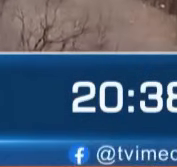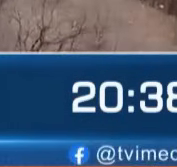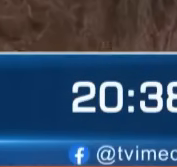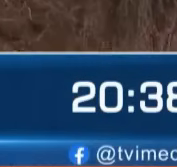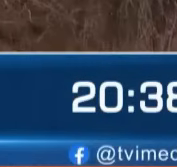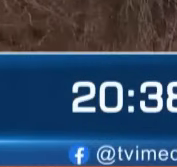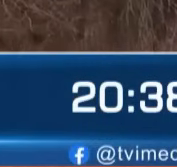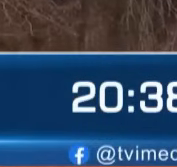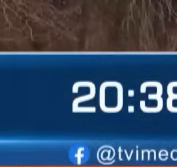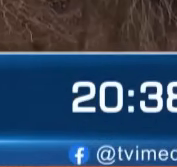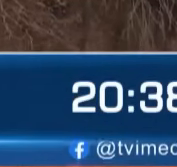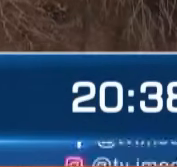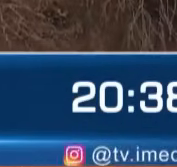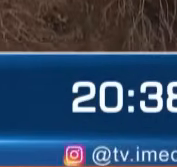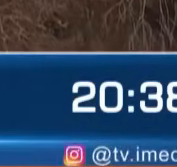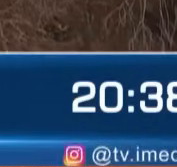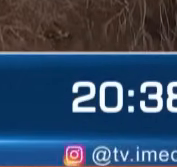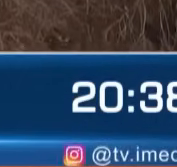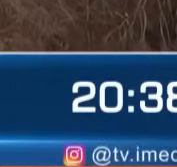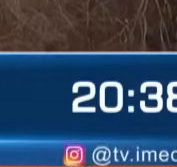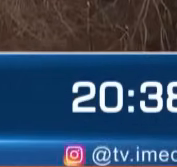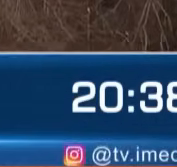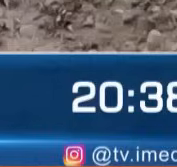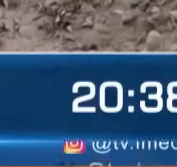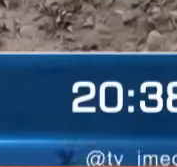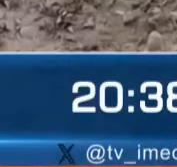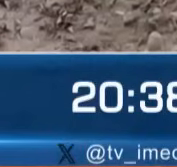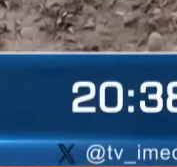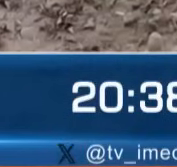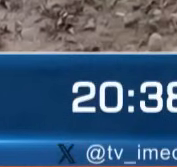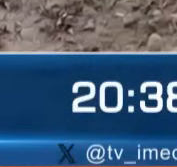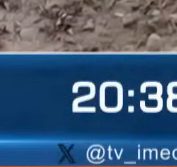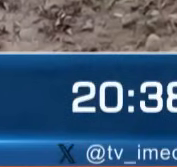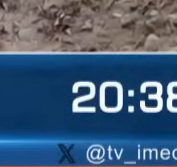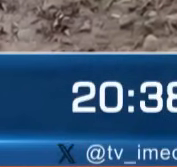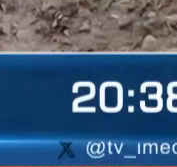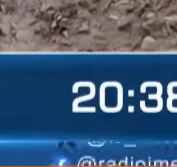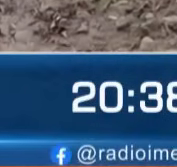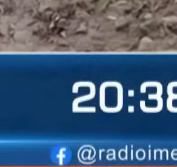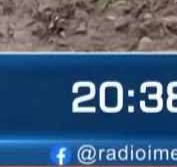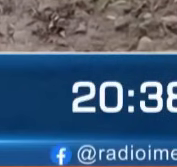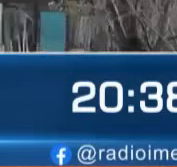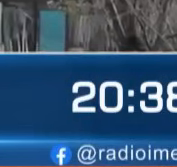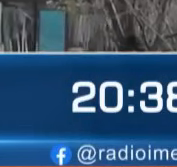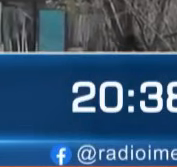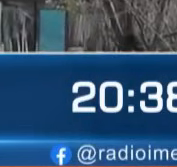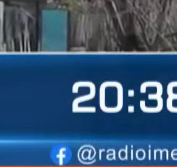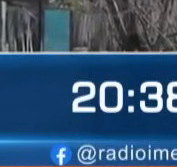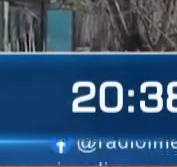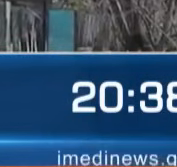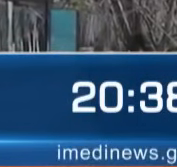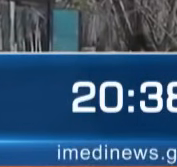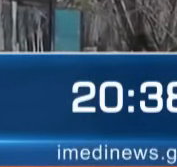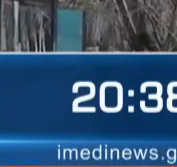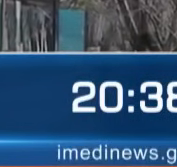ce ia turism municipalității sopel Kvatsiheshi. Se da ciubini zebi suban și uhunele kishe de gadem tidan mitis masa ciamoi șala, mitzgari ciamoi de